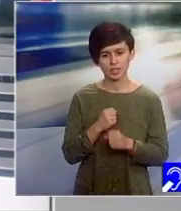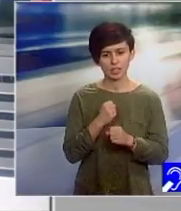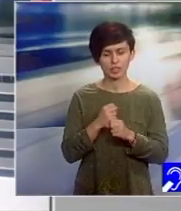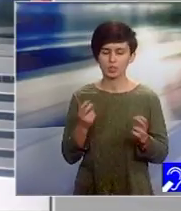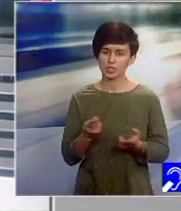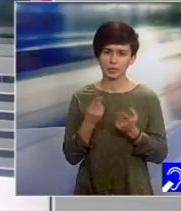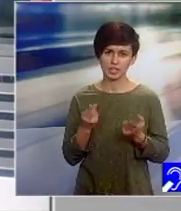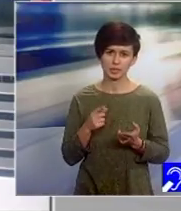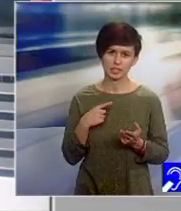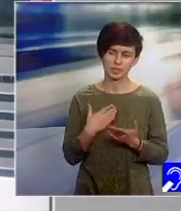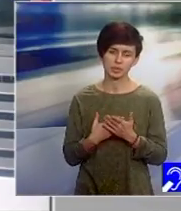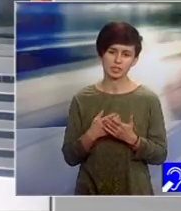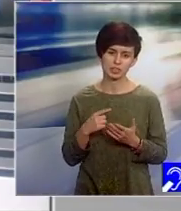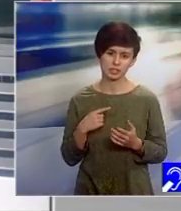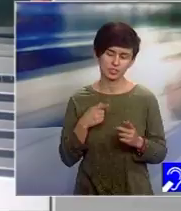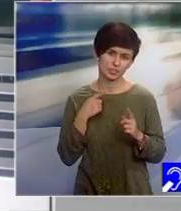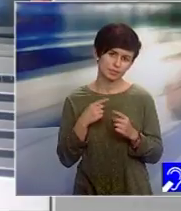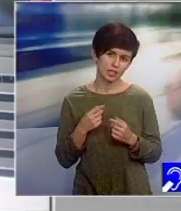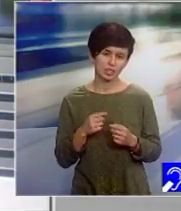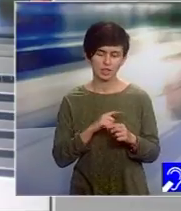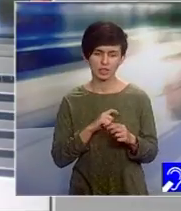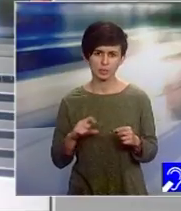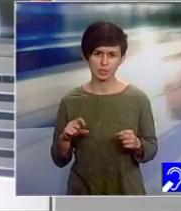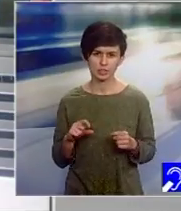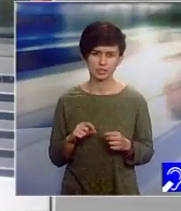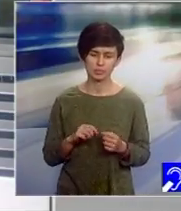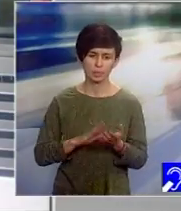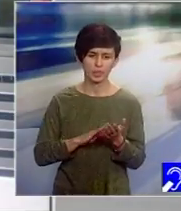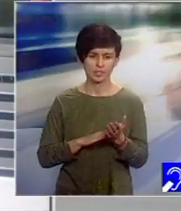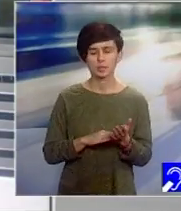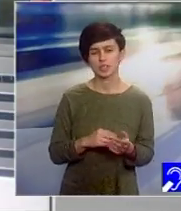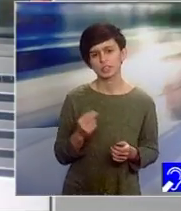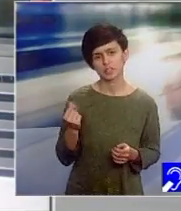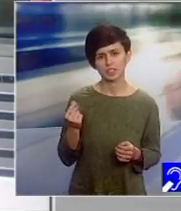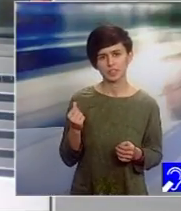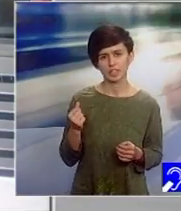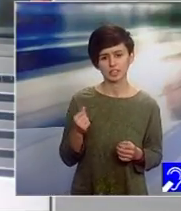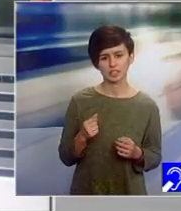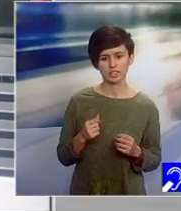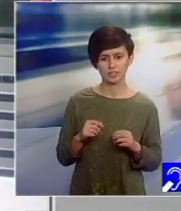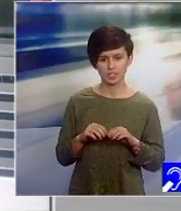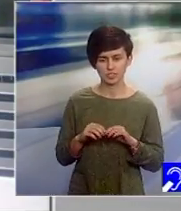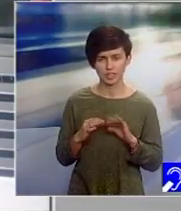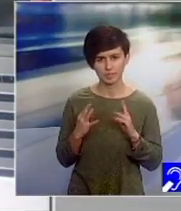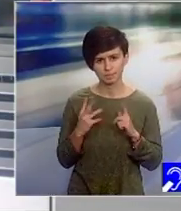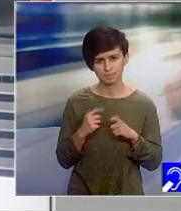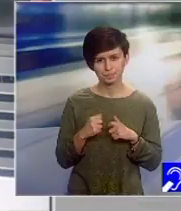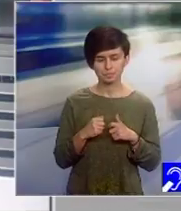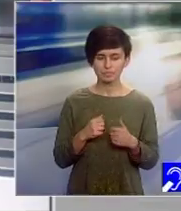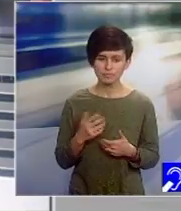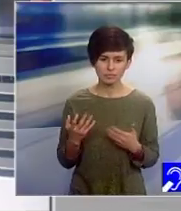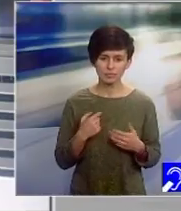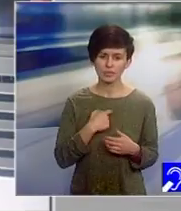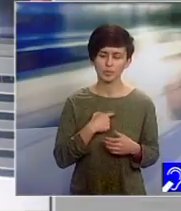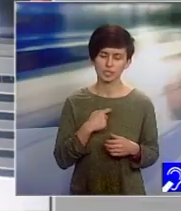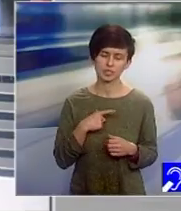de alte chestiuni financiare, bilanț contabil, etc., care sunt de bucătărie interioară, dar care pot acum să fie făcute în liniște